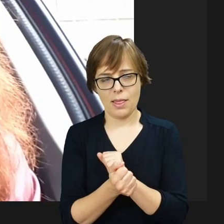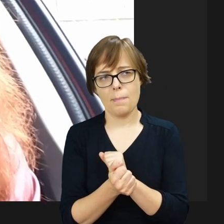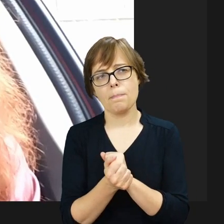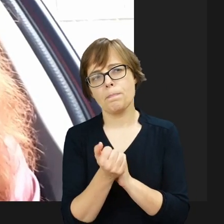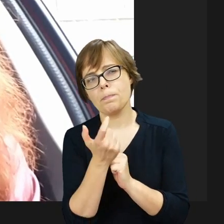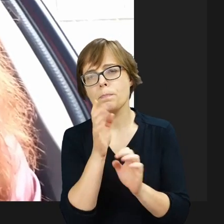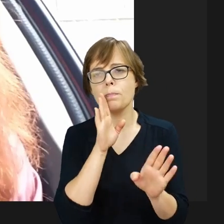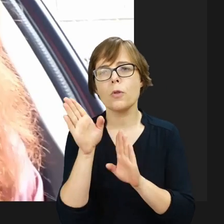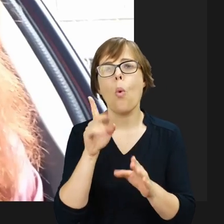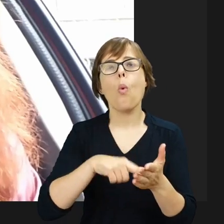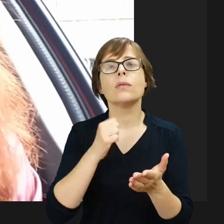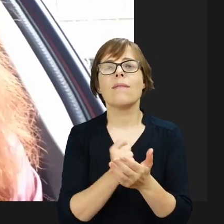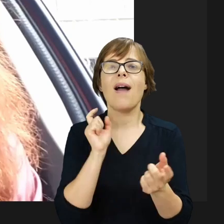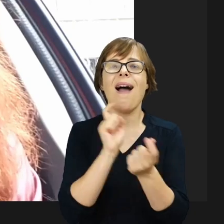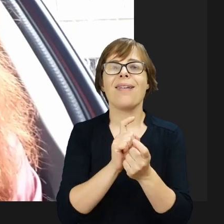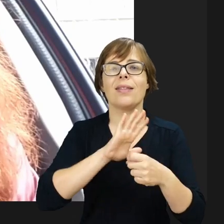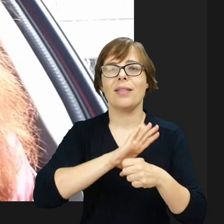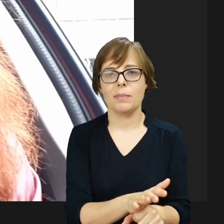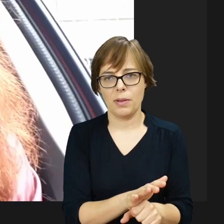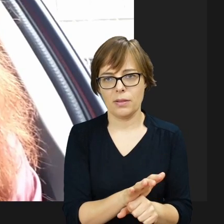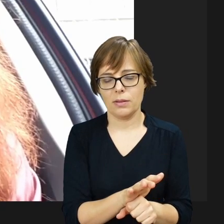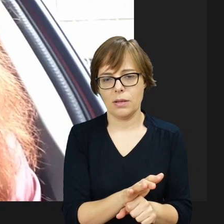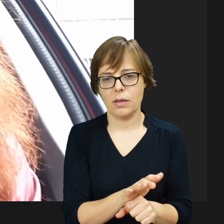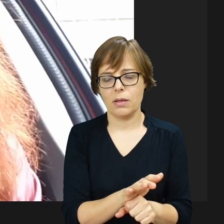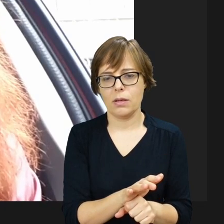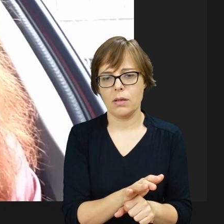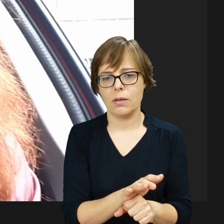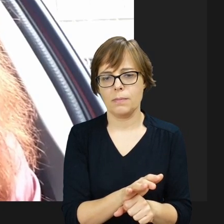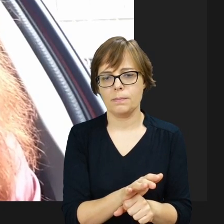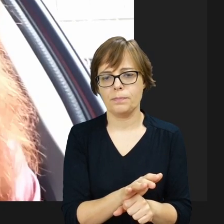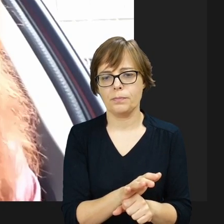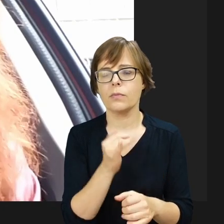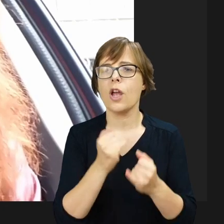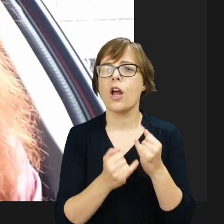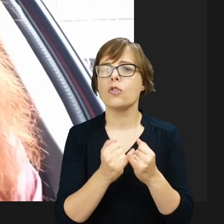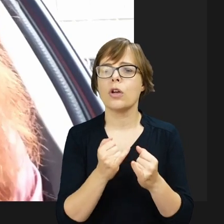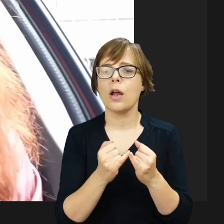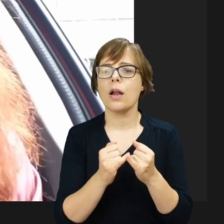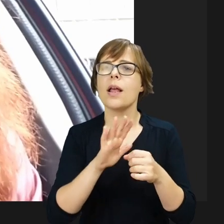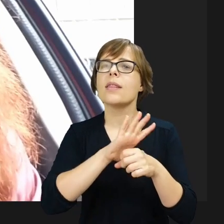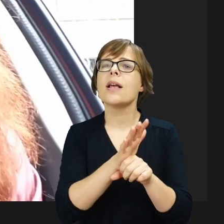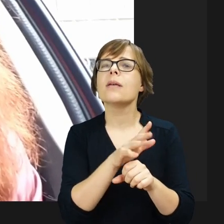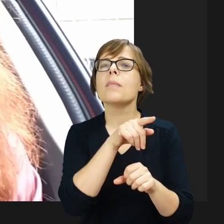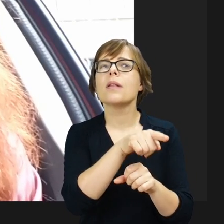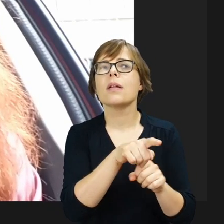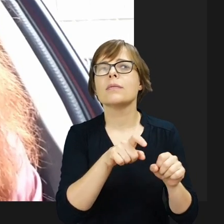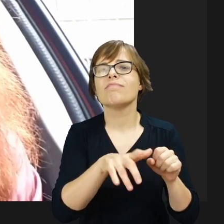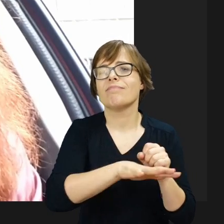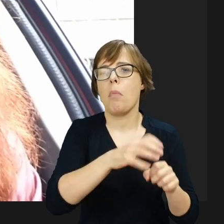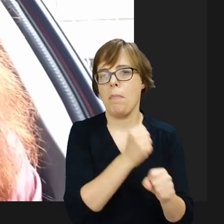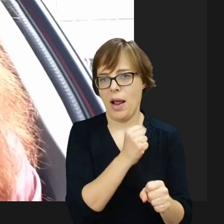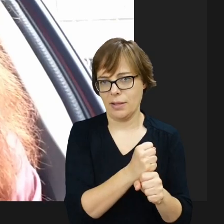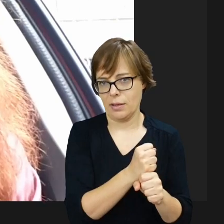ustawie antydyskryminacyjnej w przypadku dyskryminacji w pracy, jest